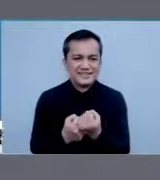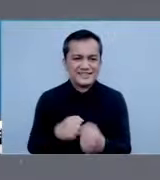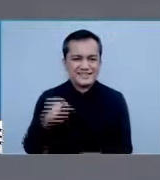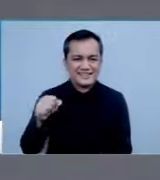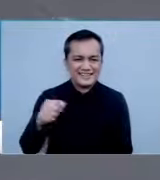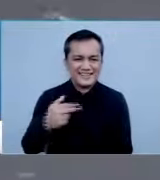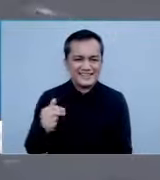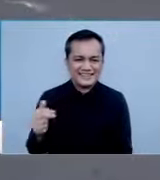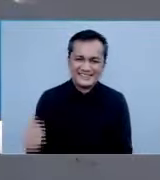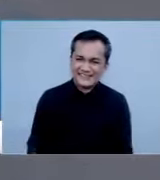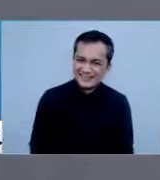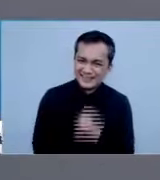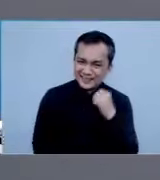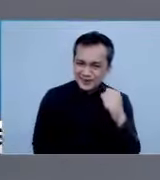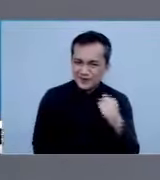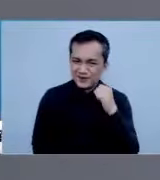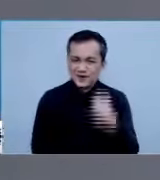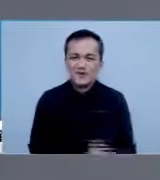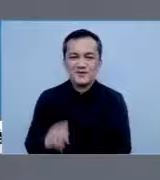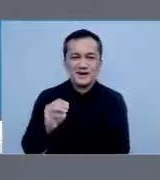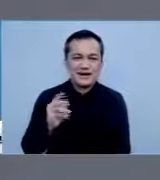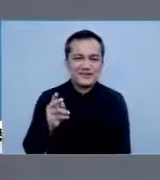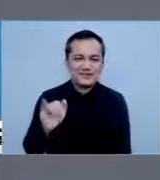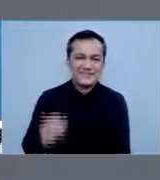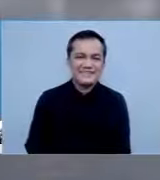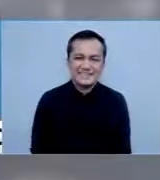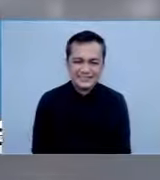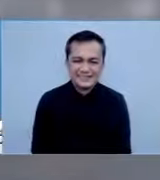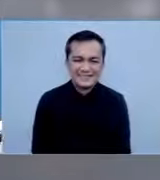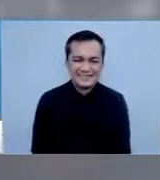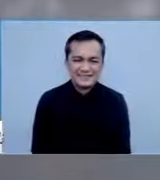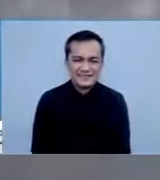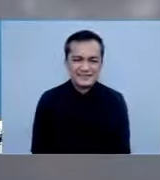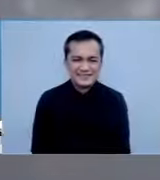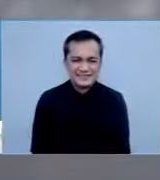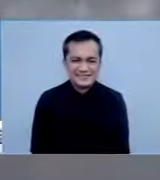napapabawas ka. Go Maui, di ba? Go Maui. Nagsuot mo pag New Year.